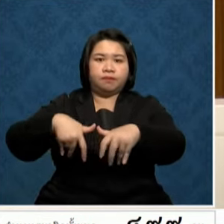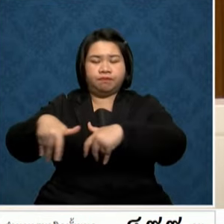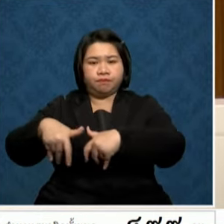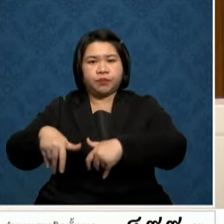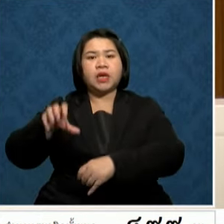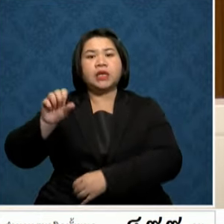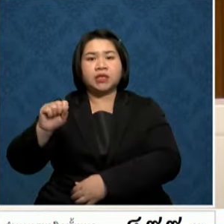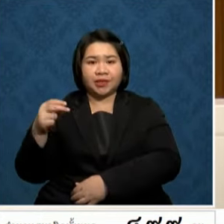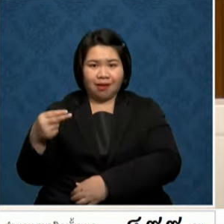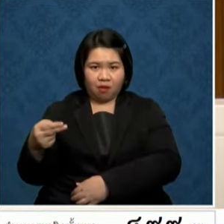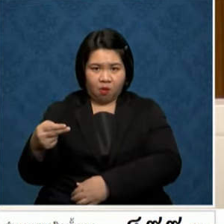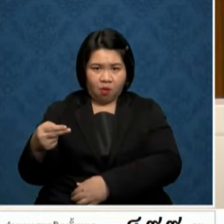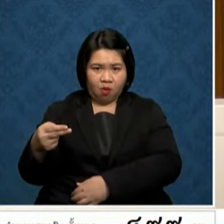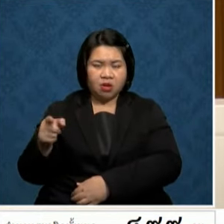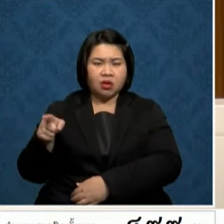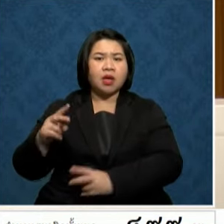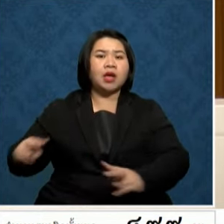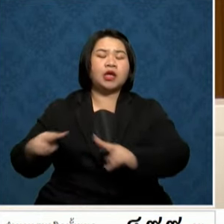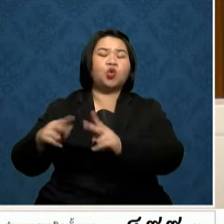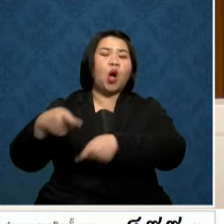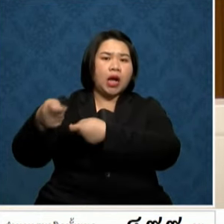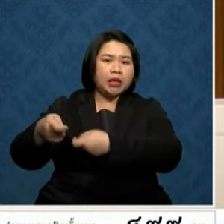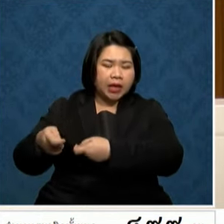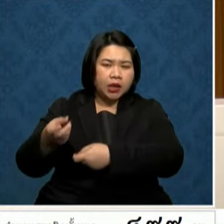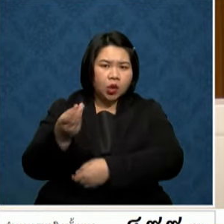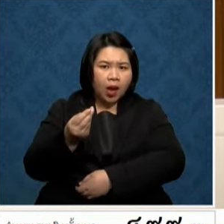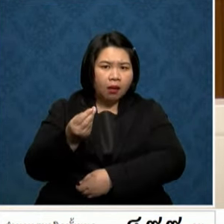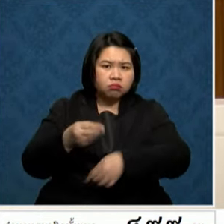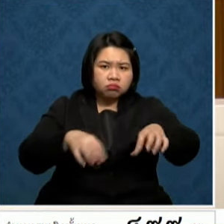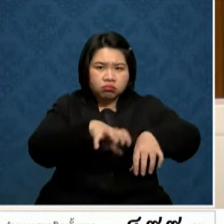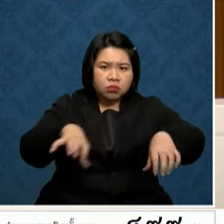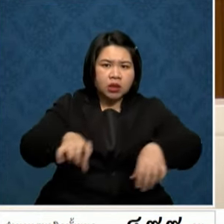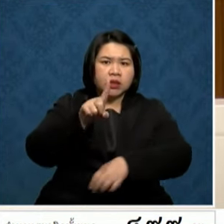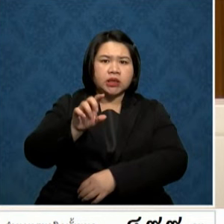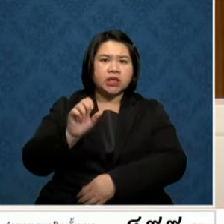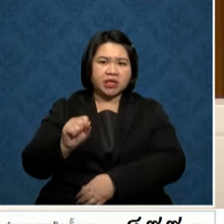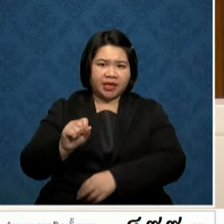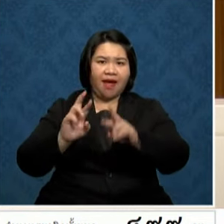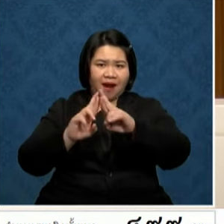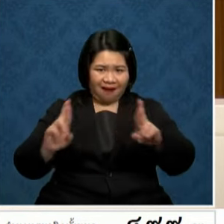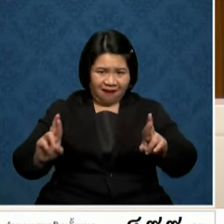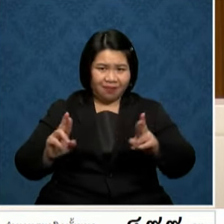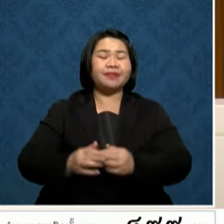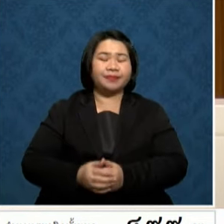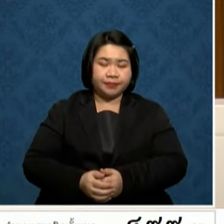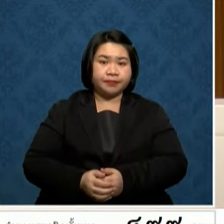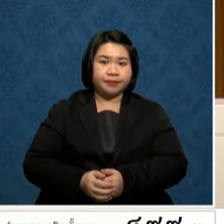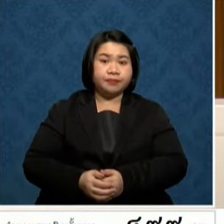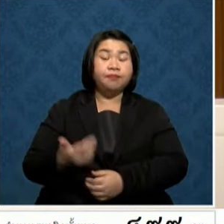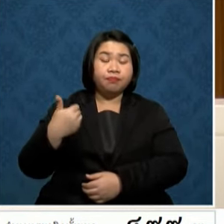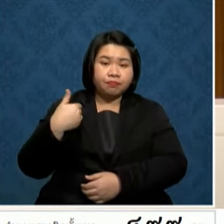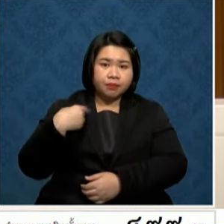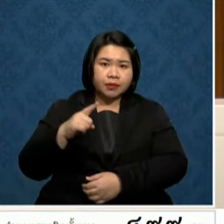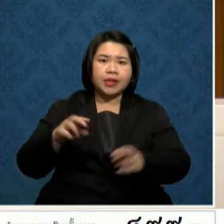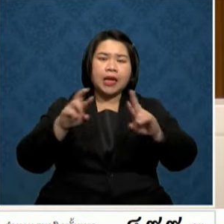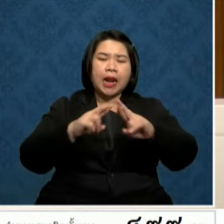วลมสาหากรทอยู่กับกระทรงเกษตรอกราว 1 แสนร้านนะครับรวมถึงร้านที่เป็โชว